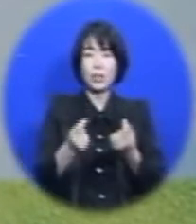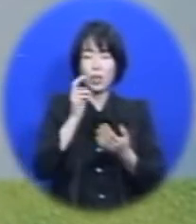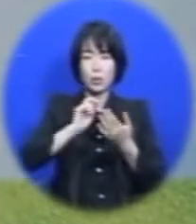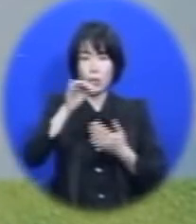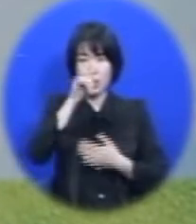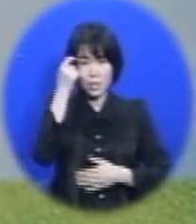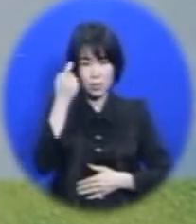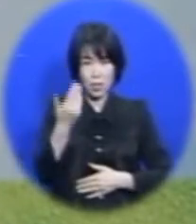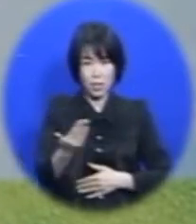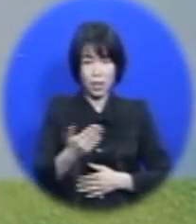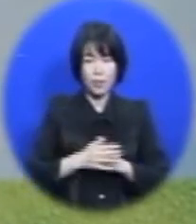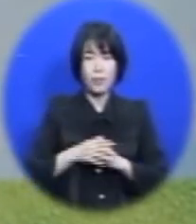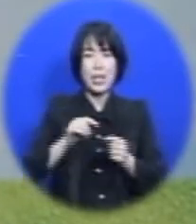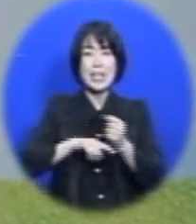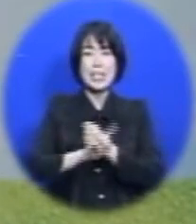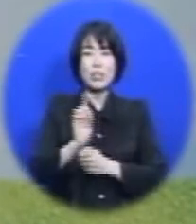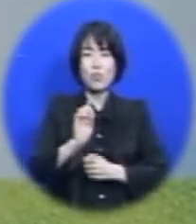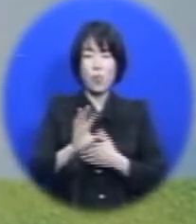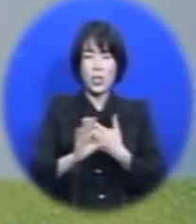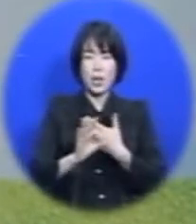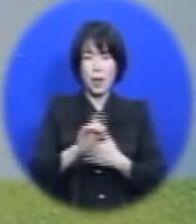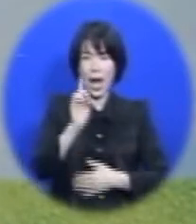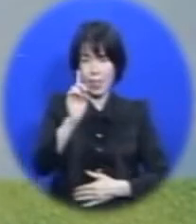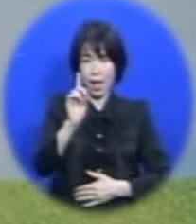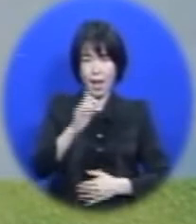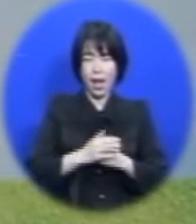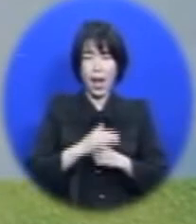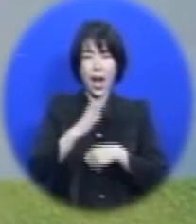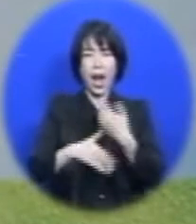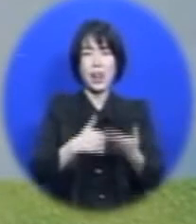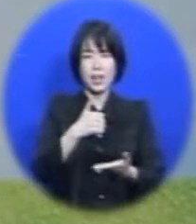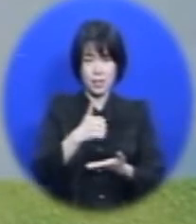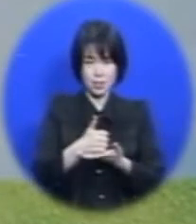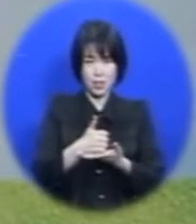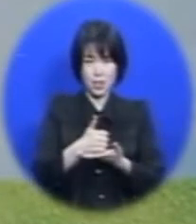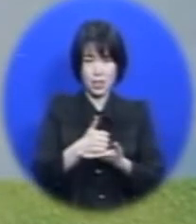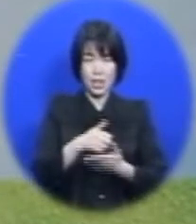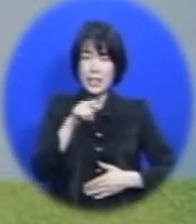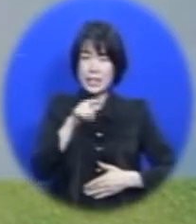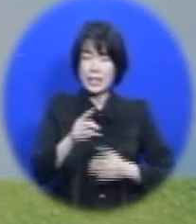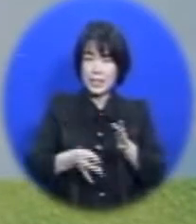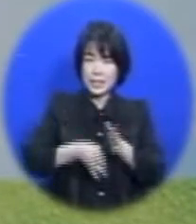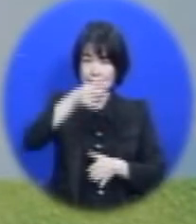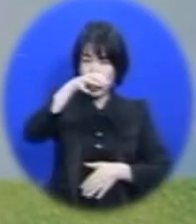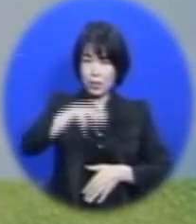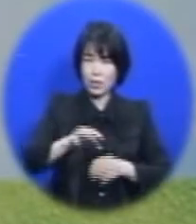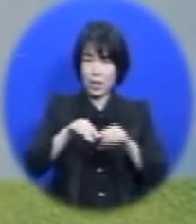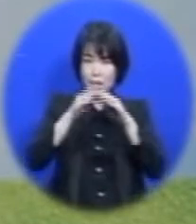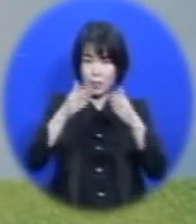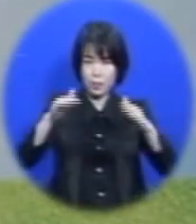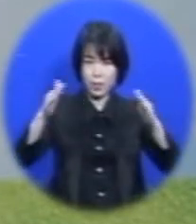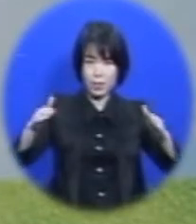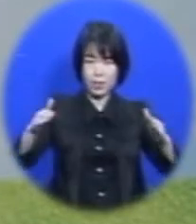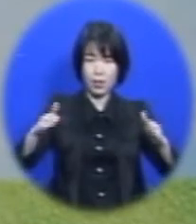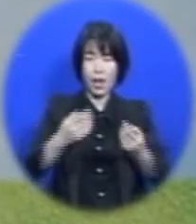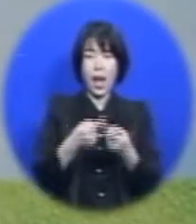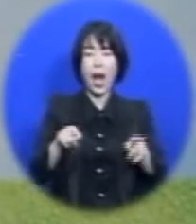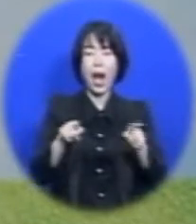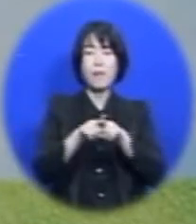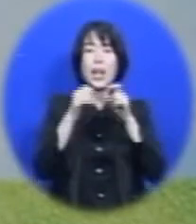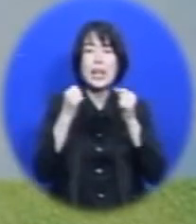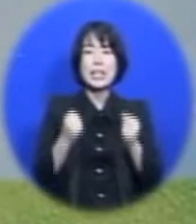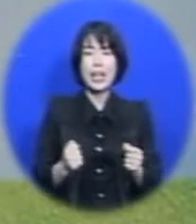있습니까? 이유는 하나예요. 그것은 하나님이 그 예루살렘 성에 함께